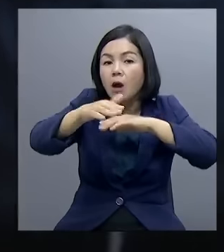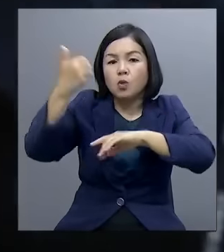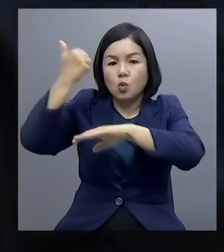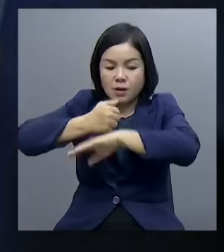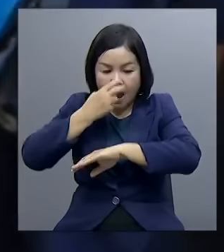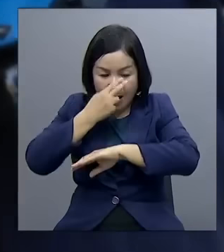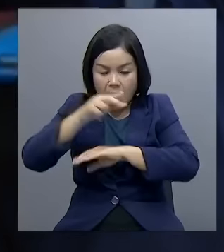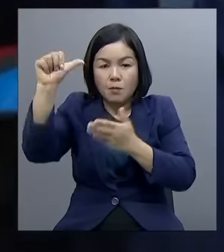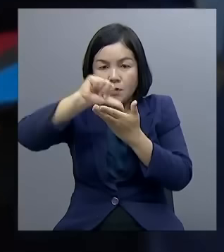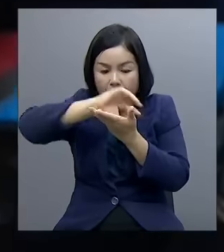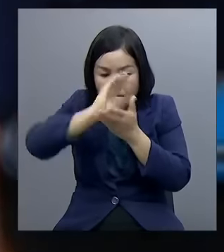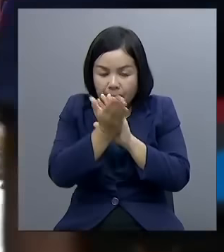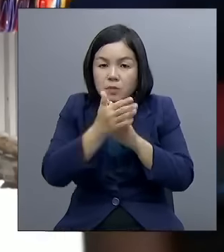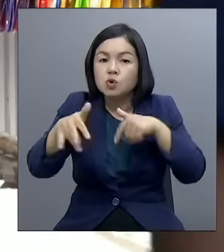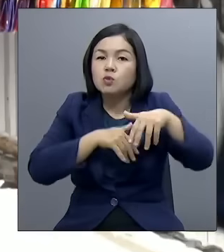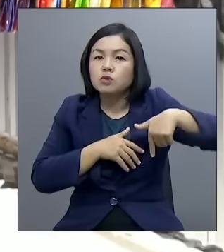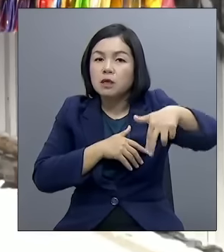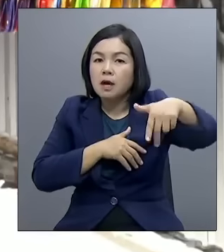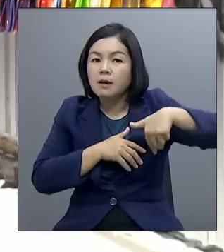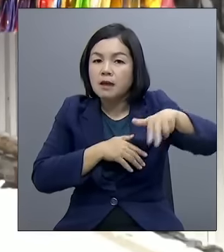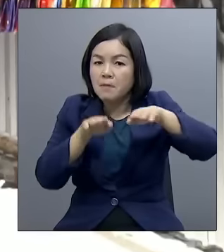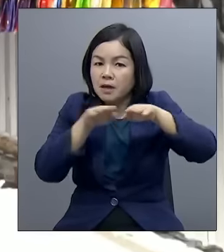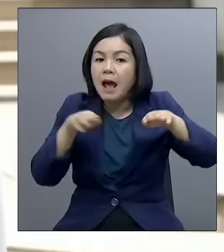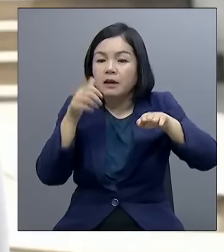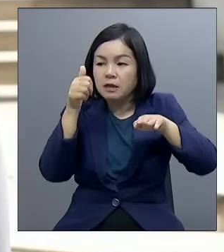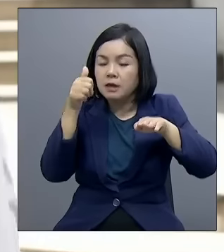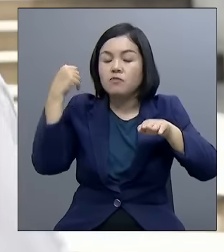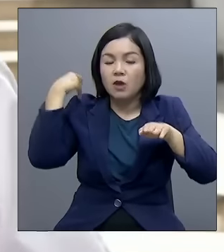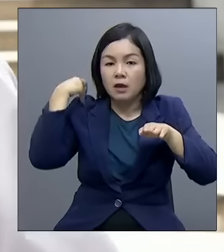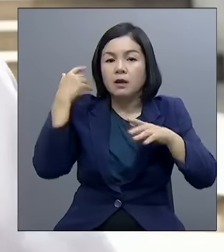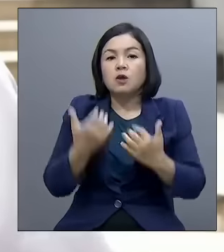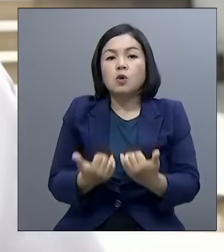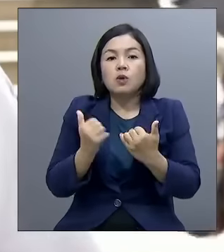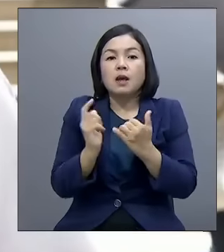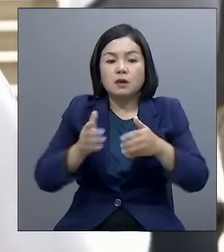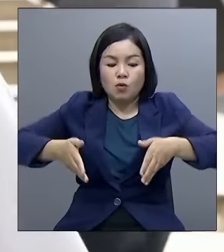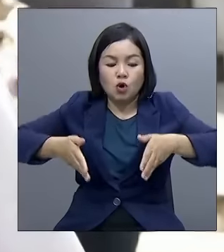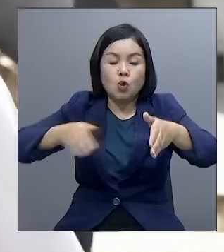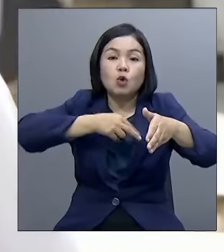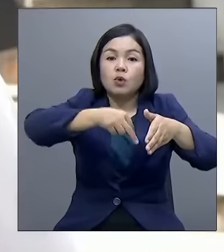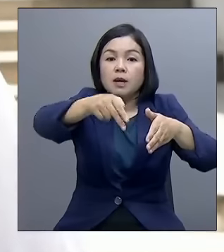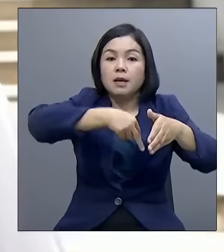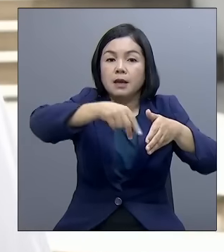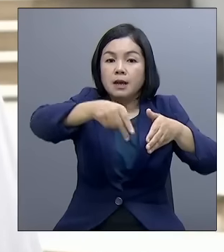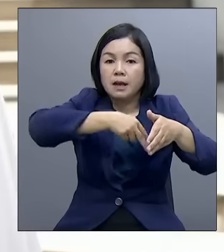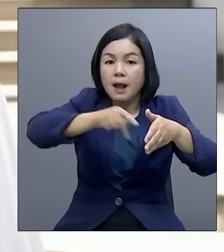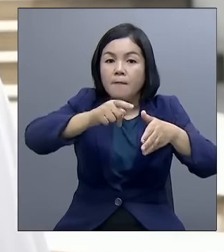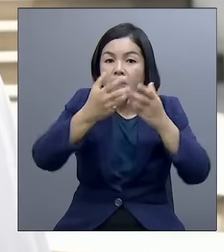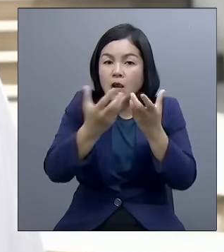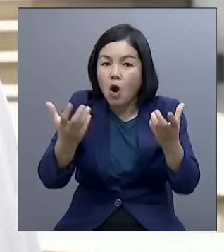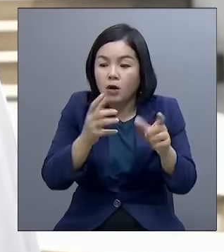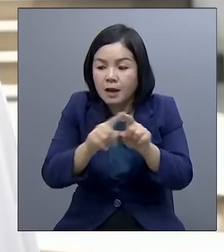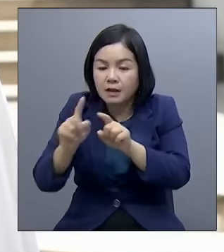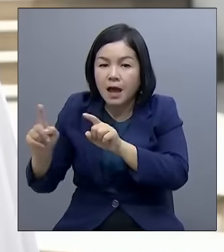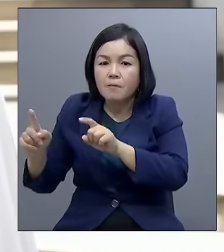จะปรับปรุงให้ประชาสามารถใช้งานได้ดีเต็มประสิทธิภาพแล้วก็บริเวณทางเท้าเนี่ยมันจะมีทรัพย์สินต่างๆของหน่วย